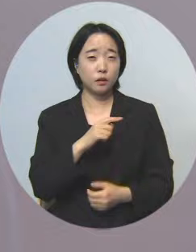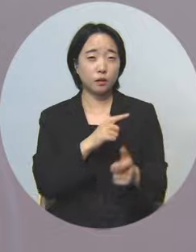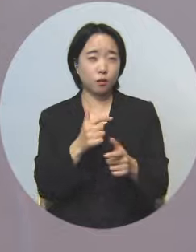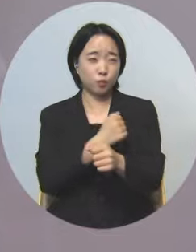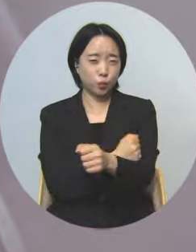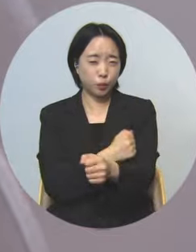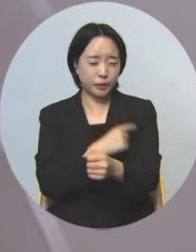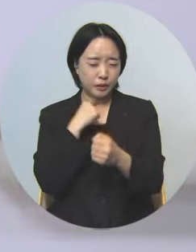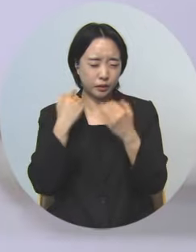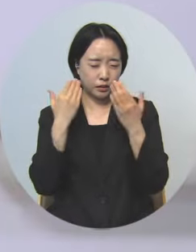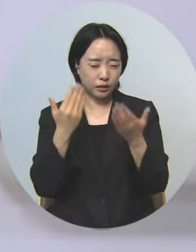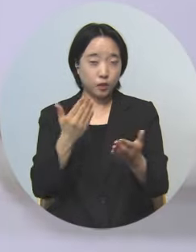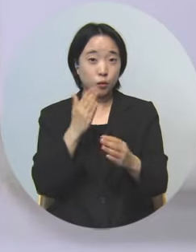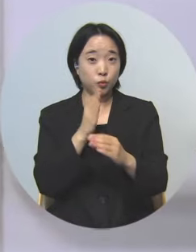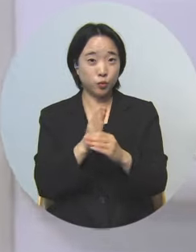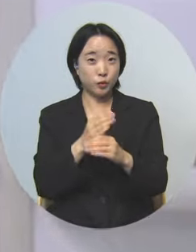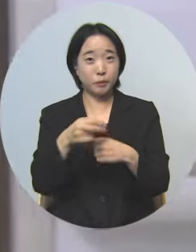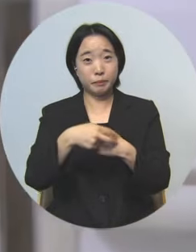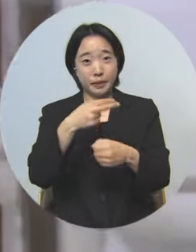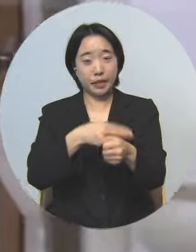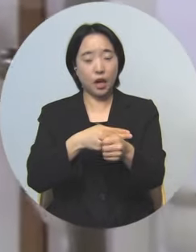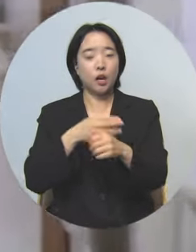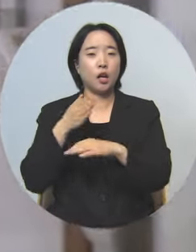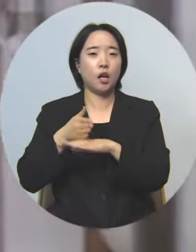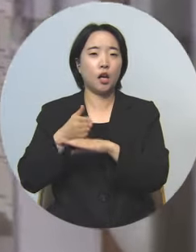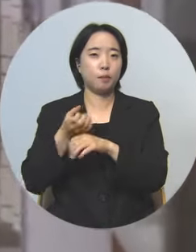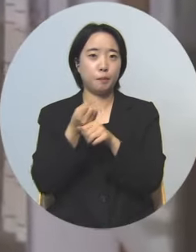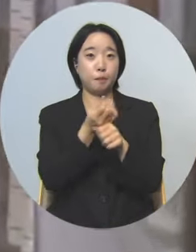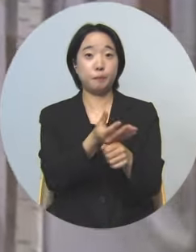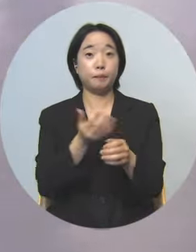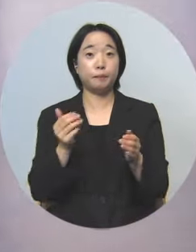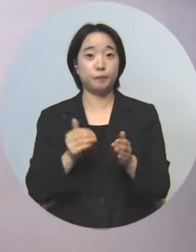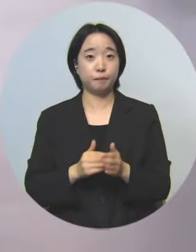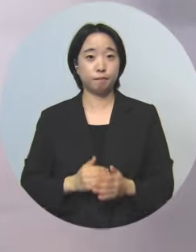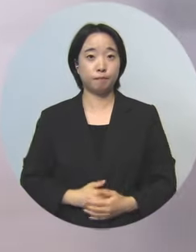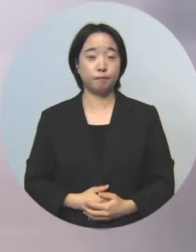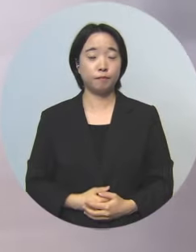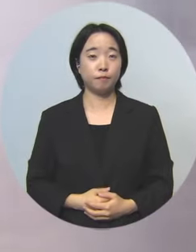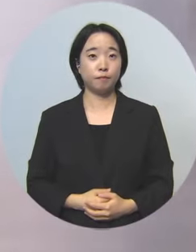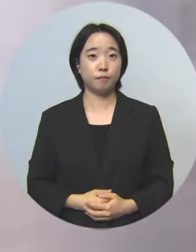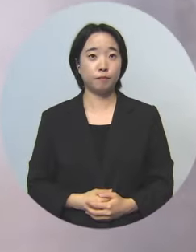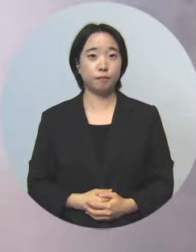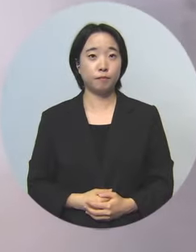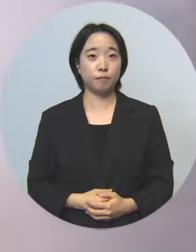의료진에게 감사를 전했습니다 KTV 이혜진입니다